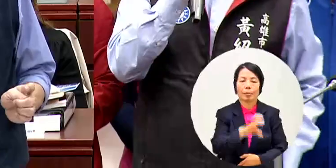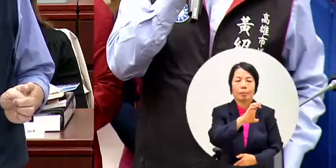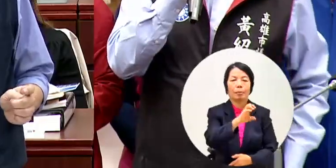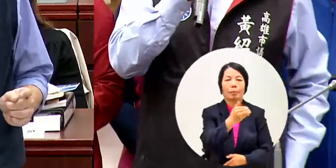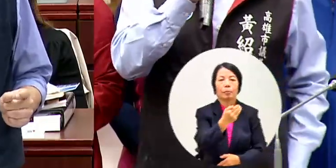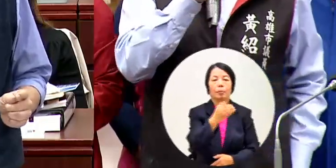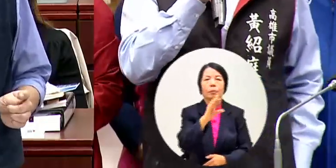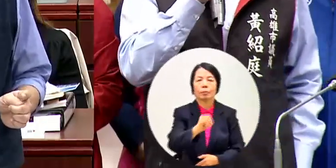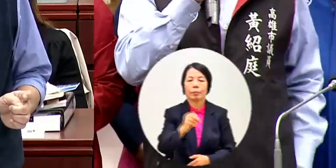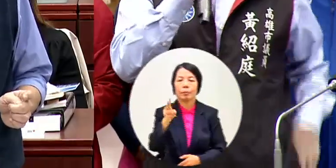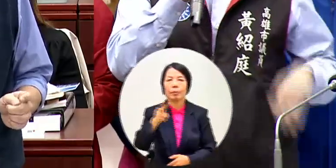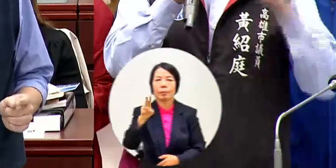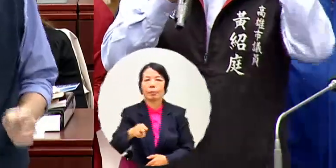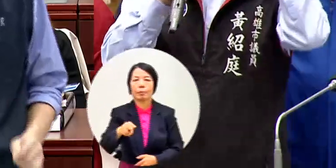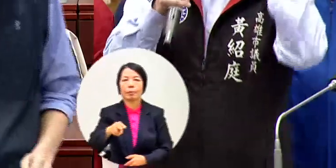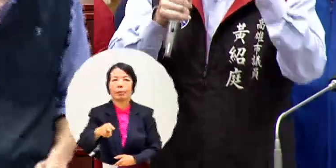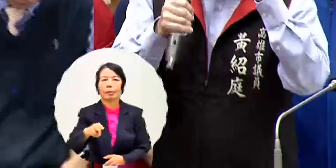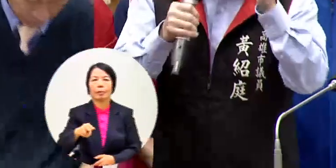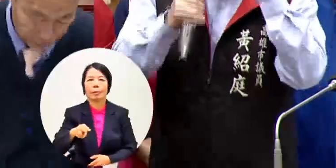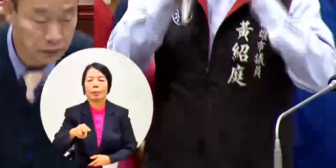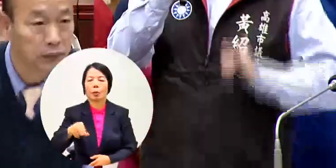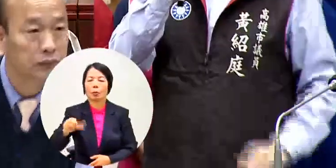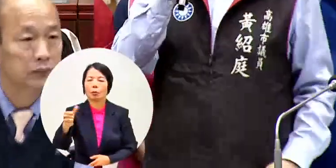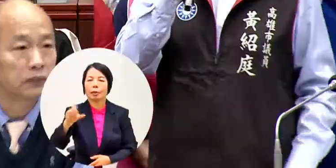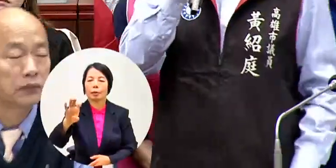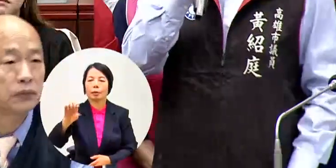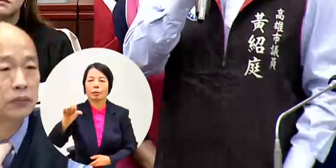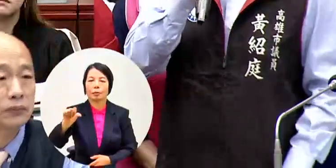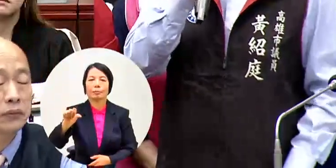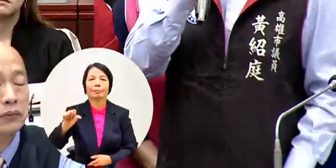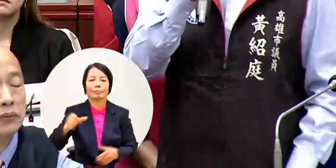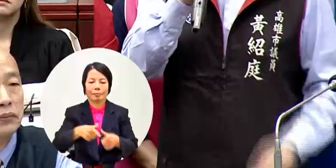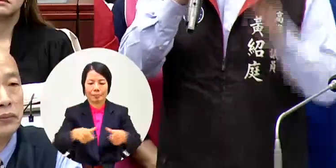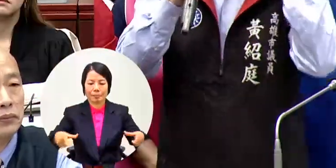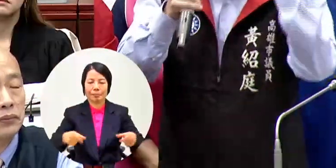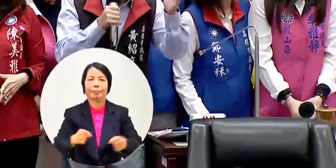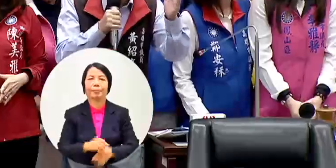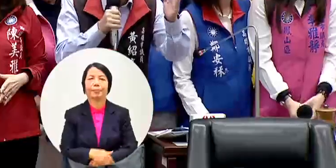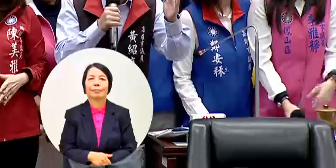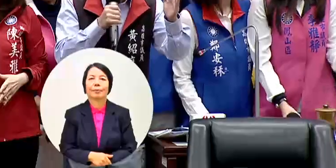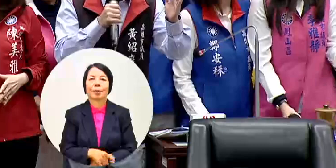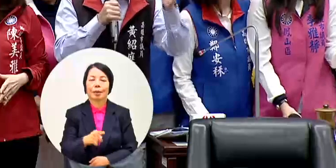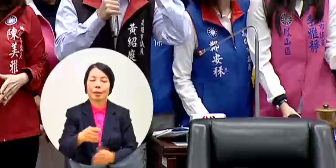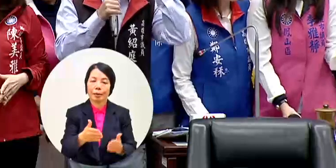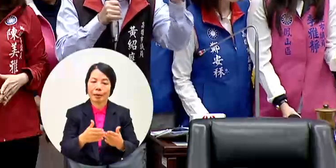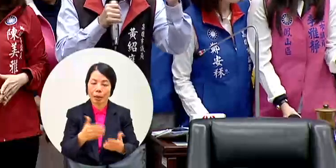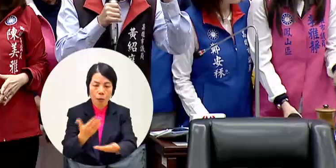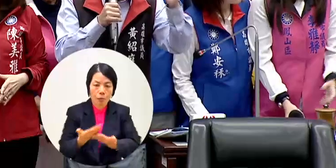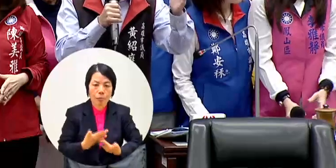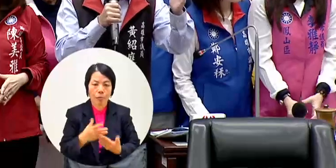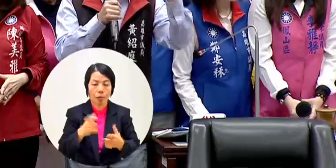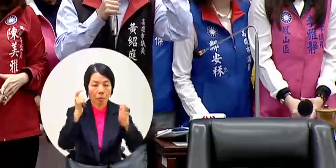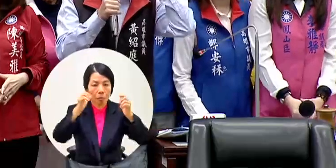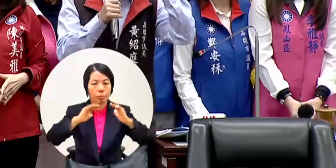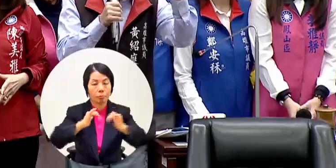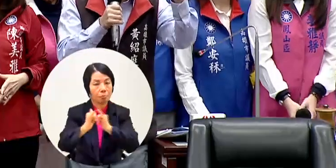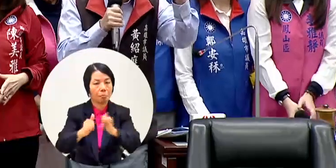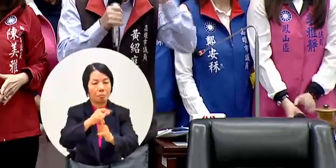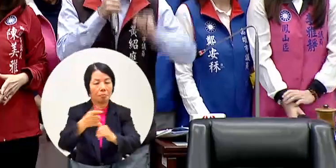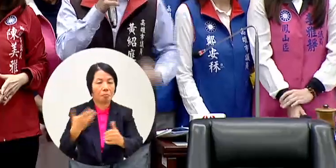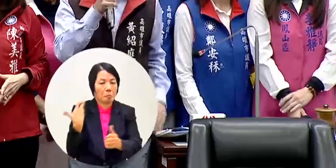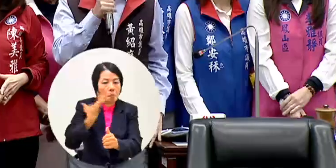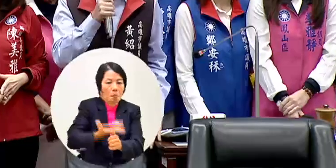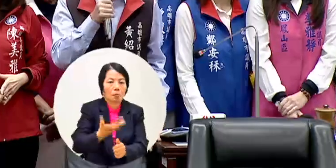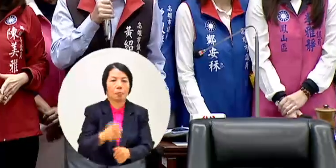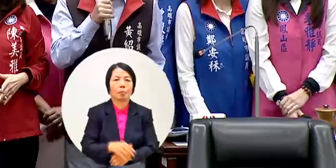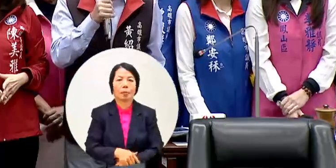892,545票。 对， 哦， 是。 你受到这么多高雄市民的附托，但是我相信你未来要做一个是专区